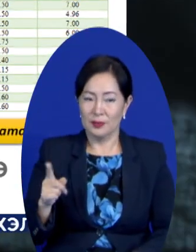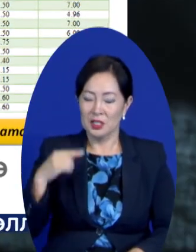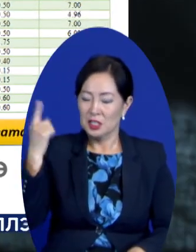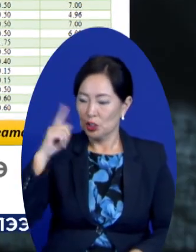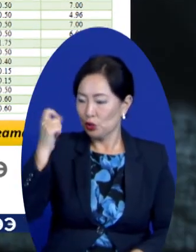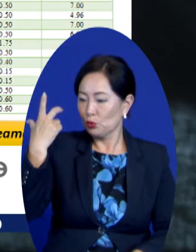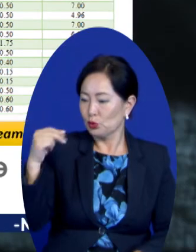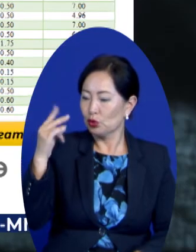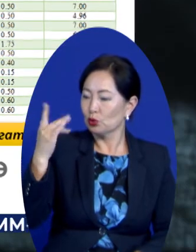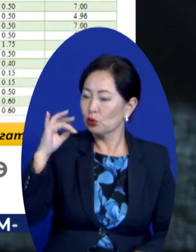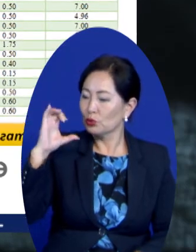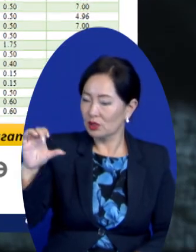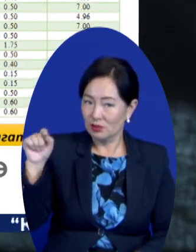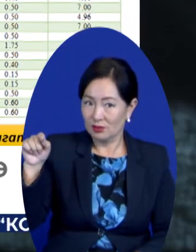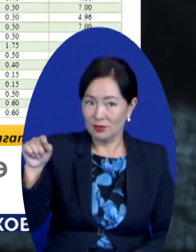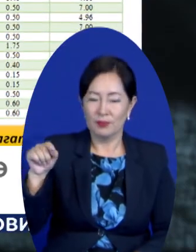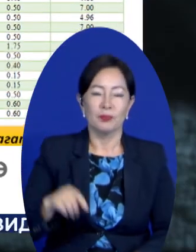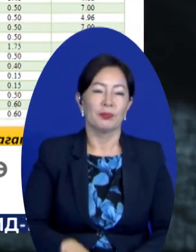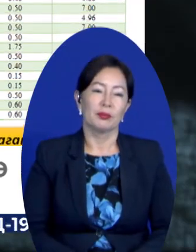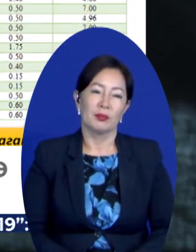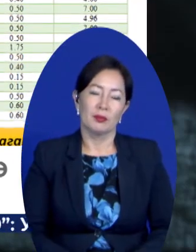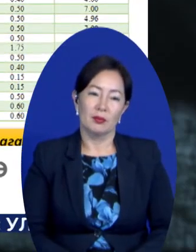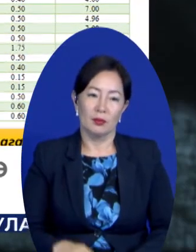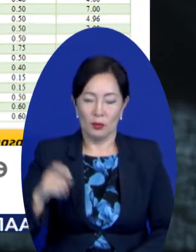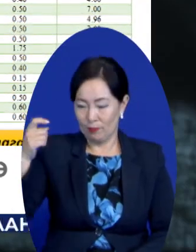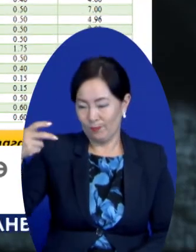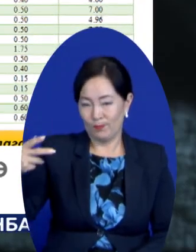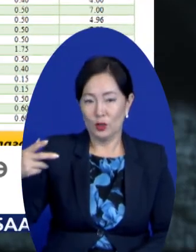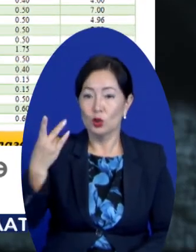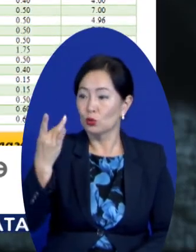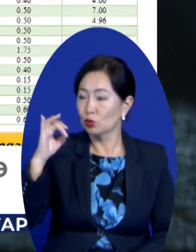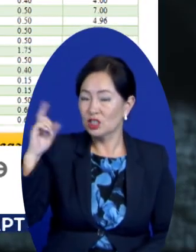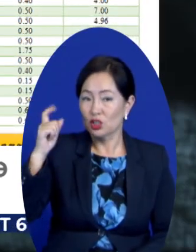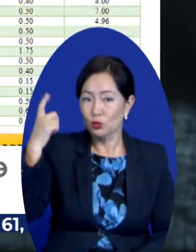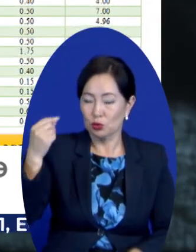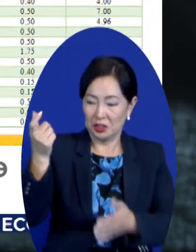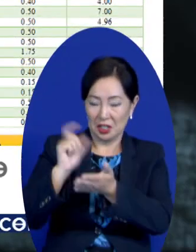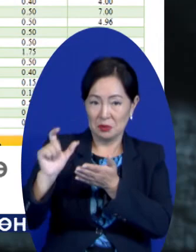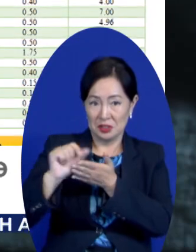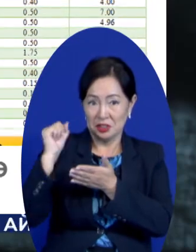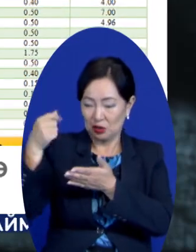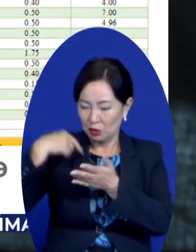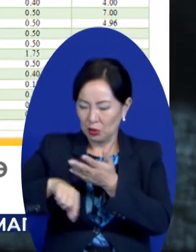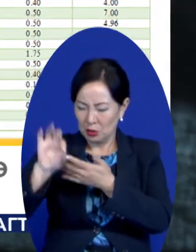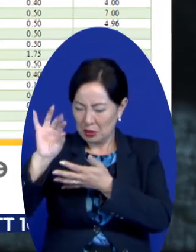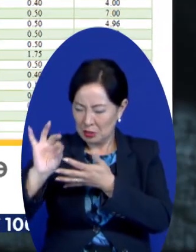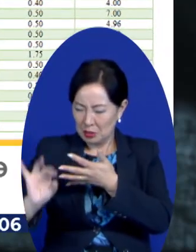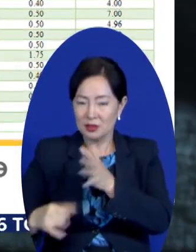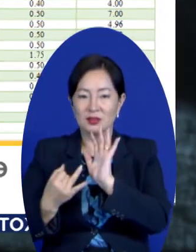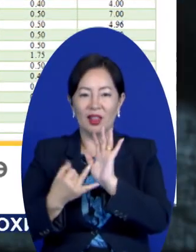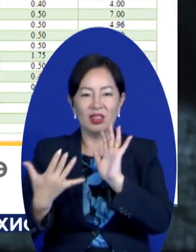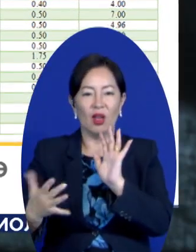хүчний нүүрсний экспортын хамгийн том экспортлогчдын нэг. За зөвхөн эрчим хүчний нүүрс экспортлог мөртлөө дотроо 75